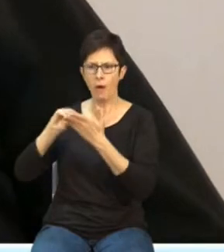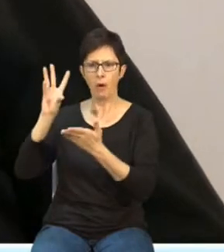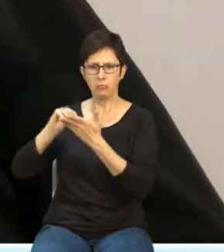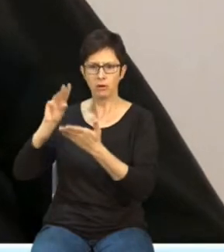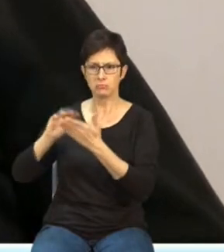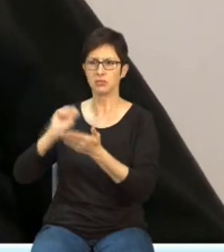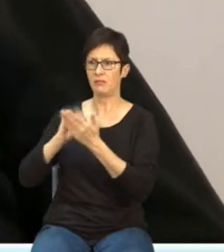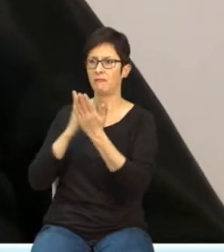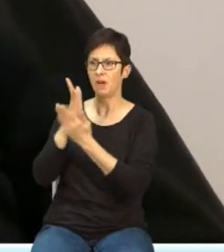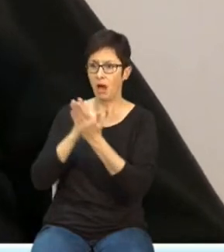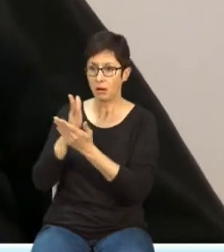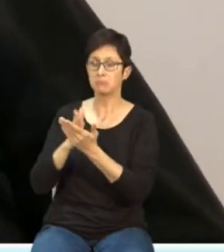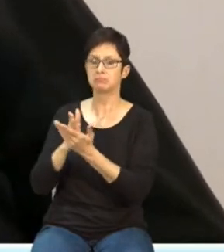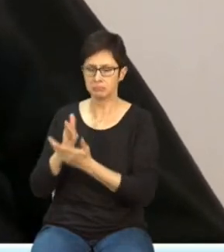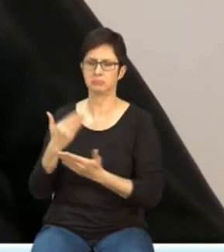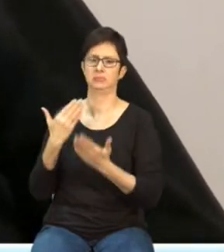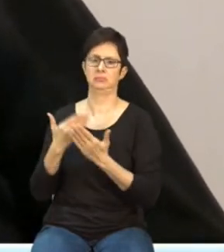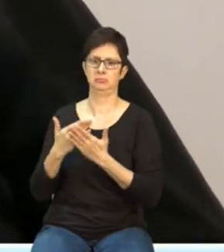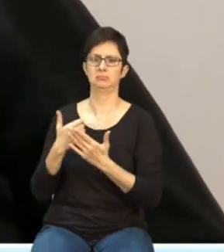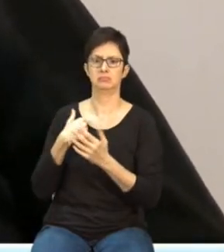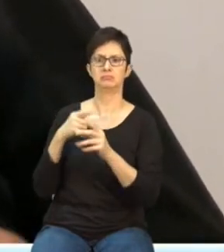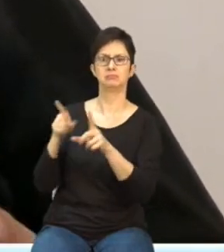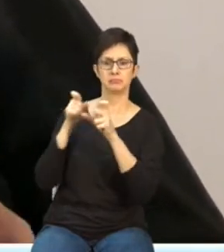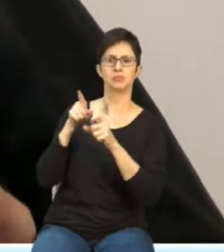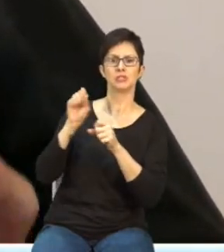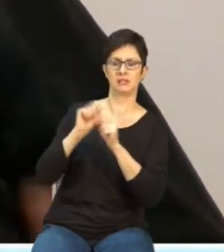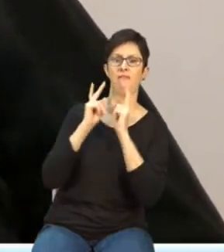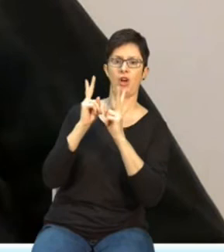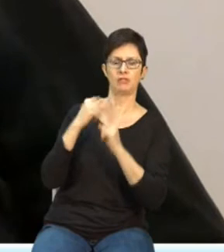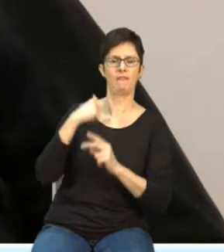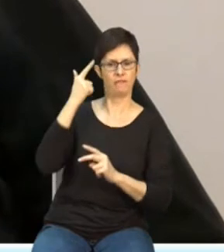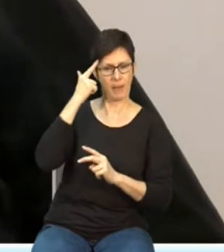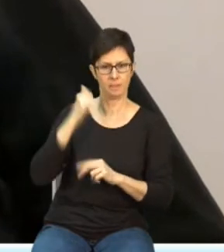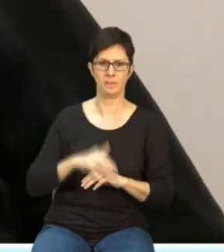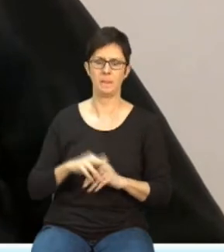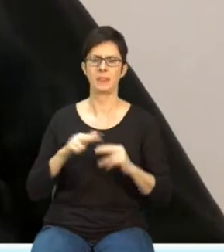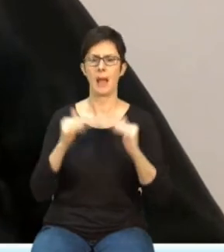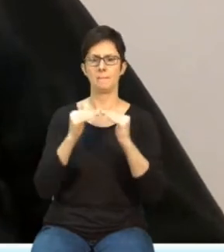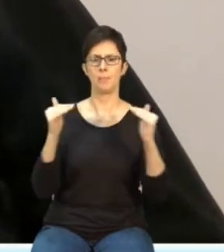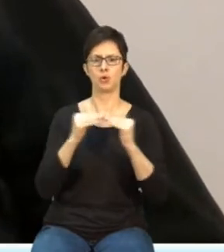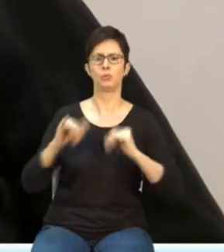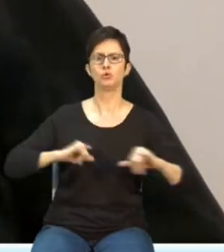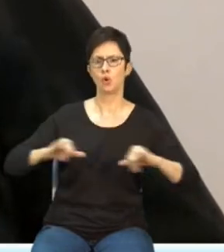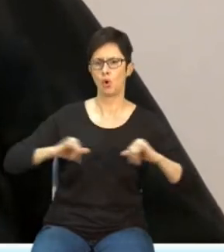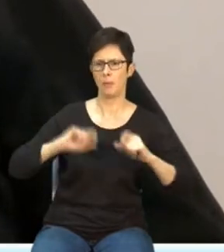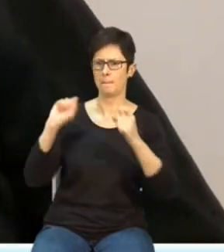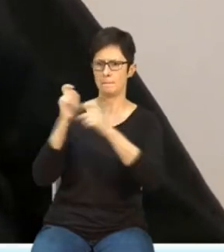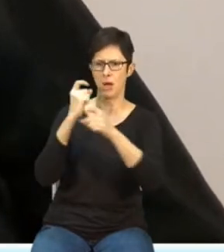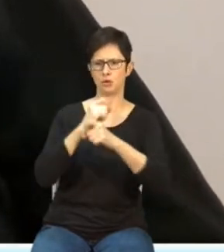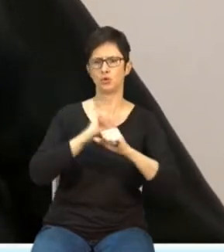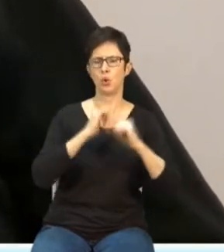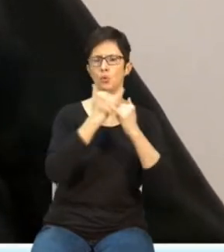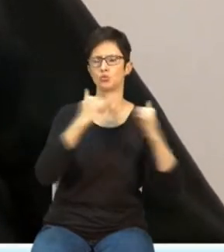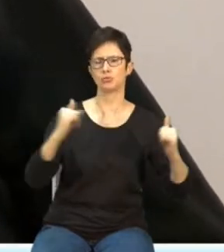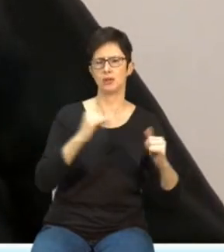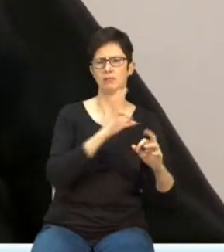wiarygodne wtedy Bierzemy je pod uwagę Witam serdecznie na poziomie rządów krajowych mamy różnego rodzaju niezależne